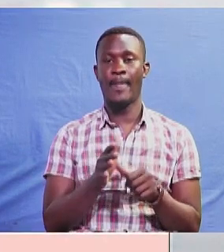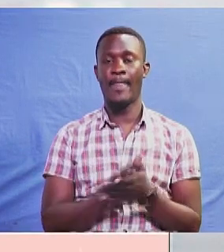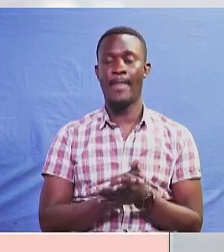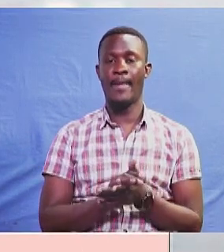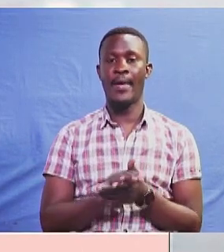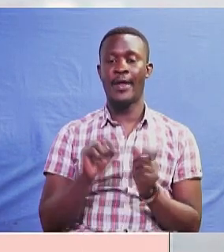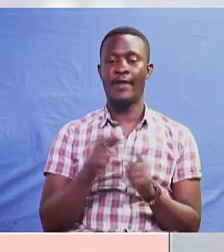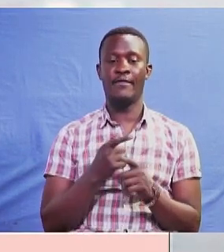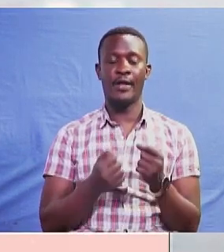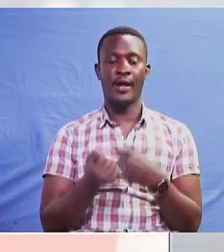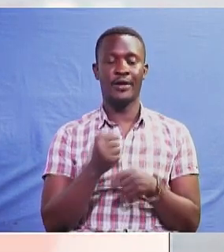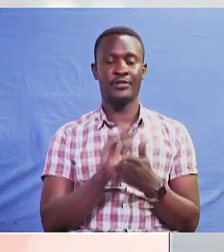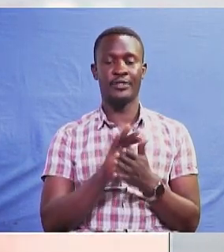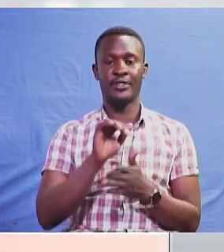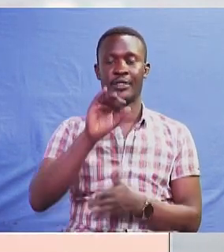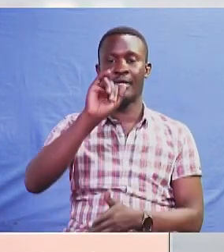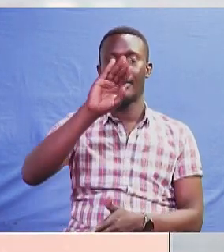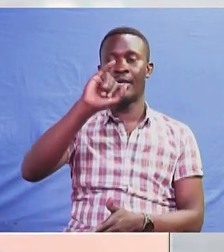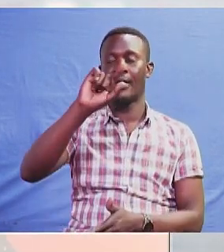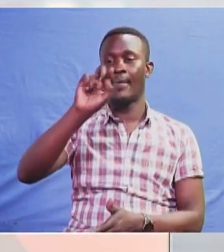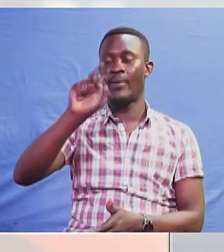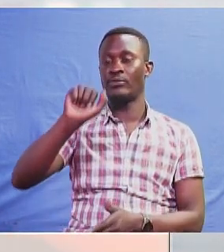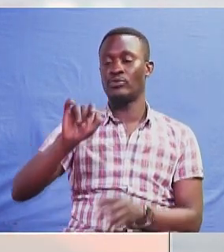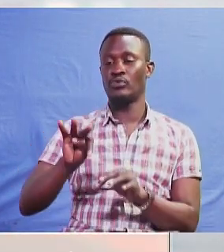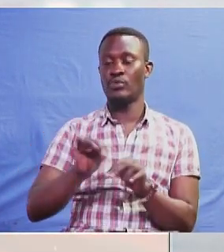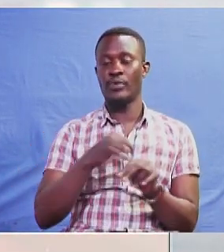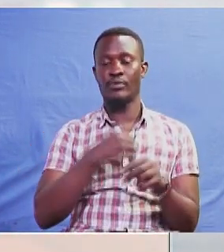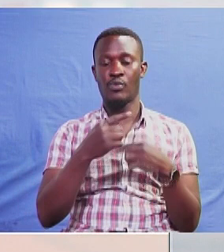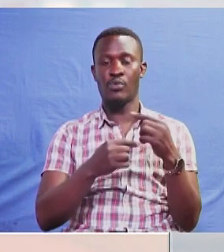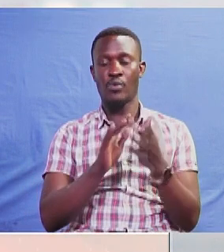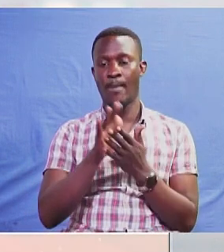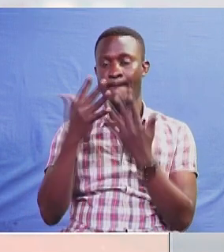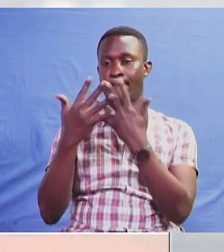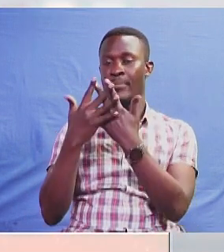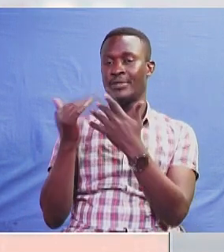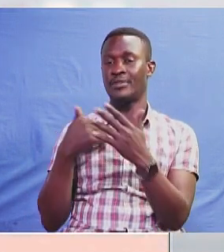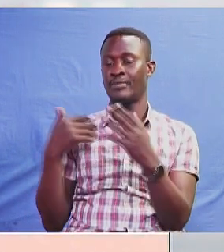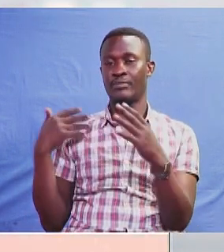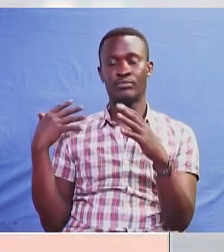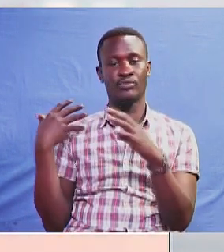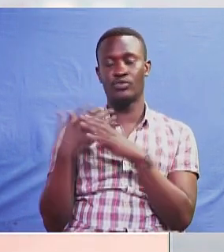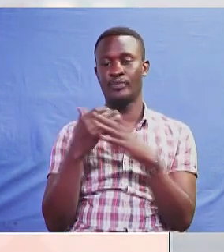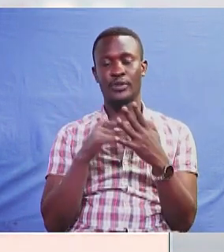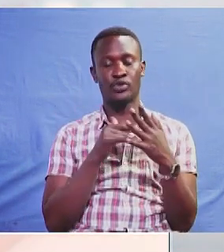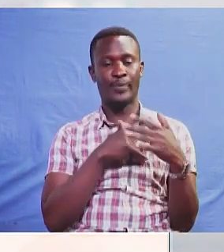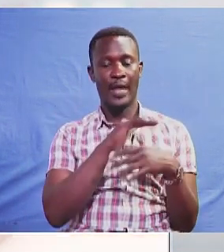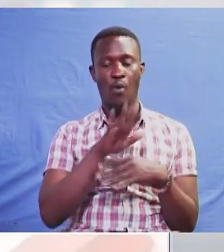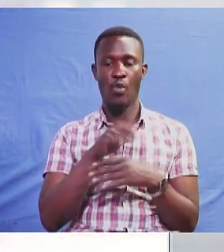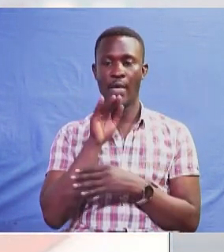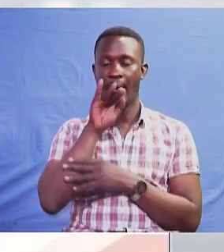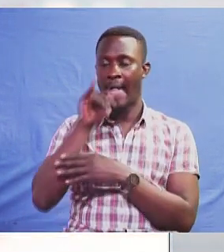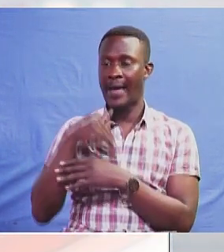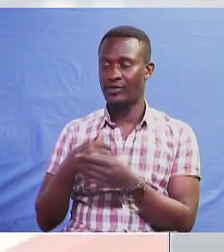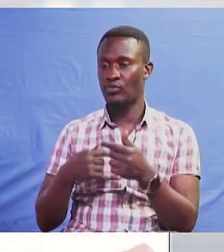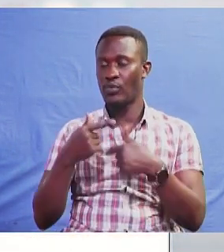juhudi za mwisho za Gilbert Masengeli kujiepusha kuishia gerezani zimegonga mwamba baada ya ombi lake la